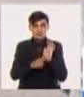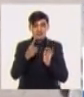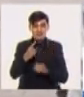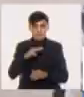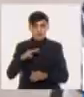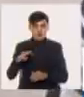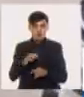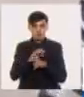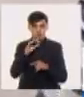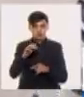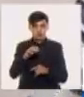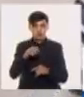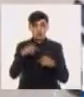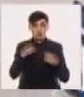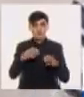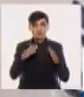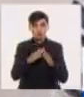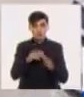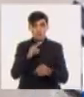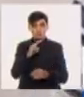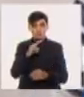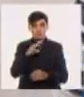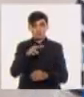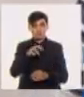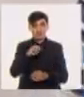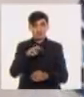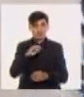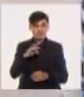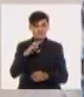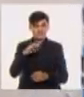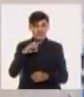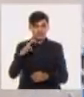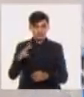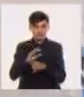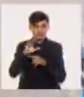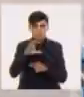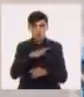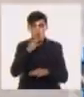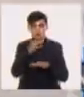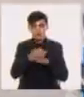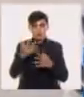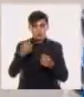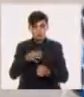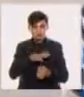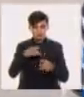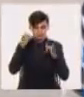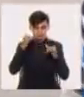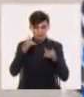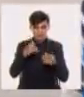перешел в торговый дом Камагра, Татарстан, набережные Челны. В ответ мы получили какое-то количество